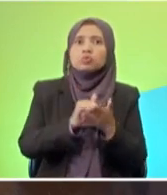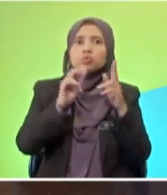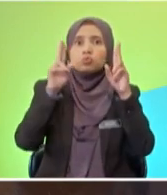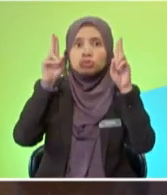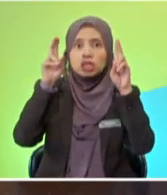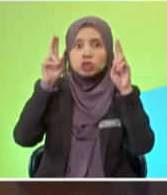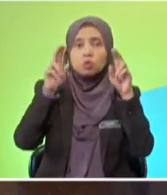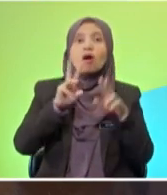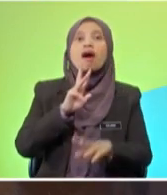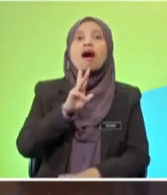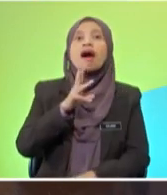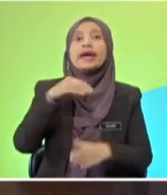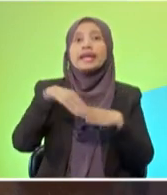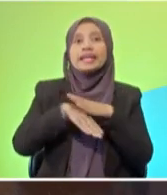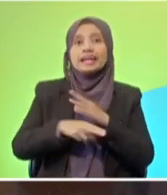kehidupan